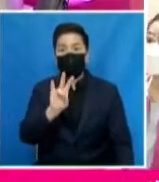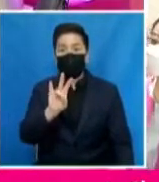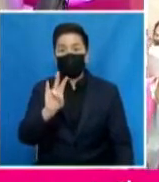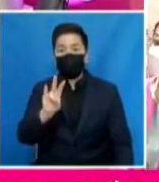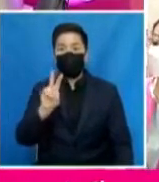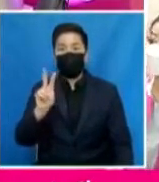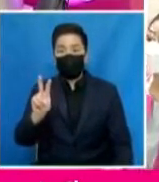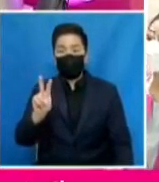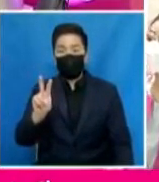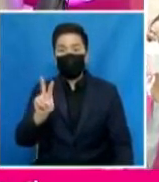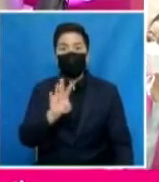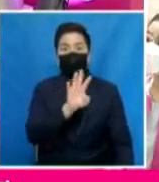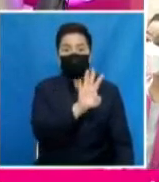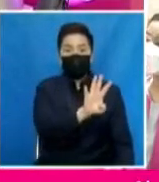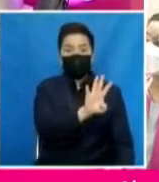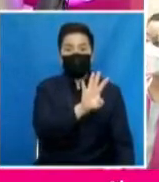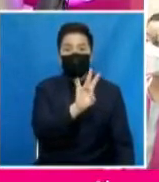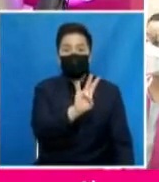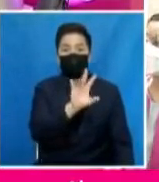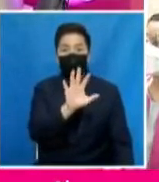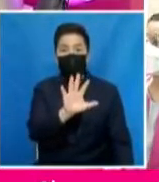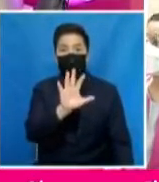4755772